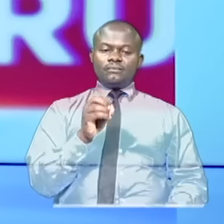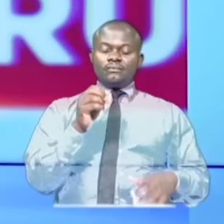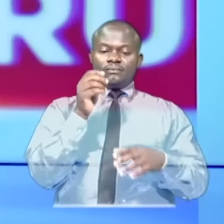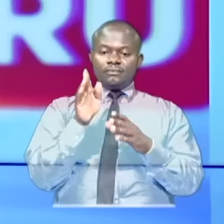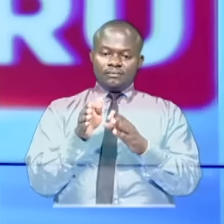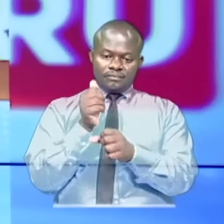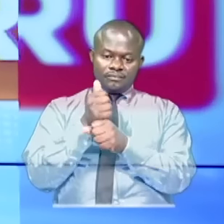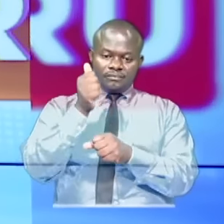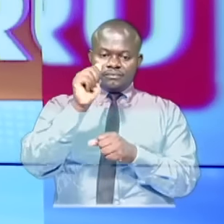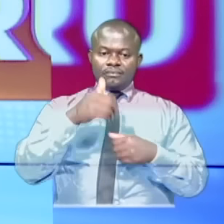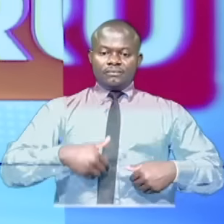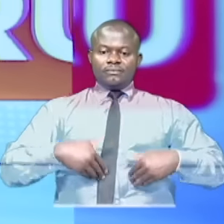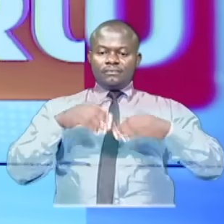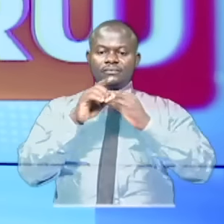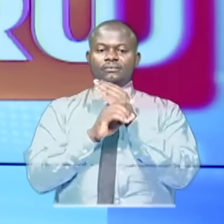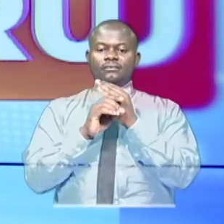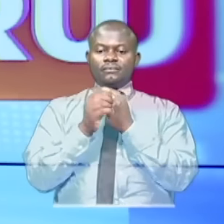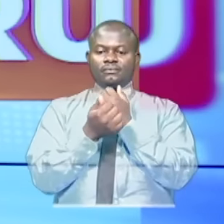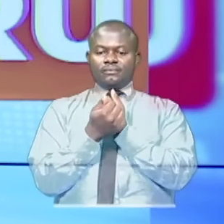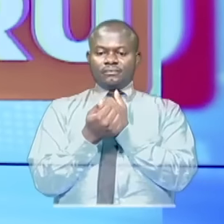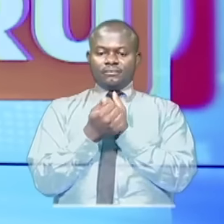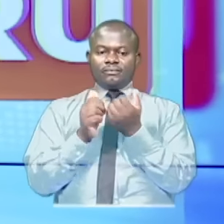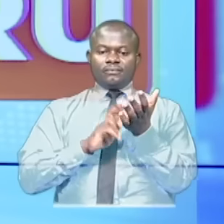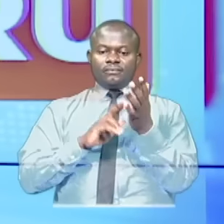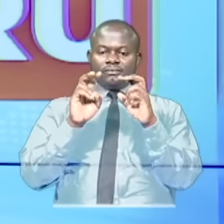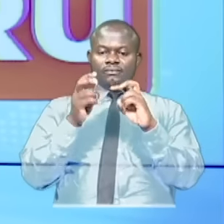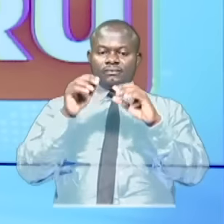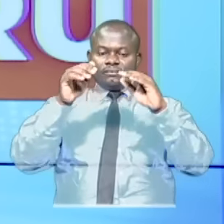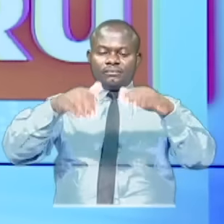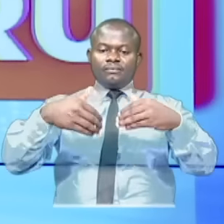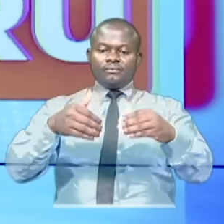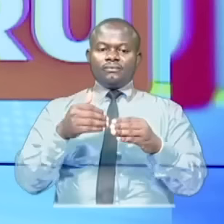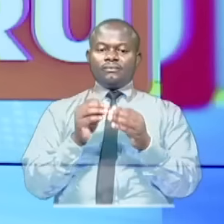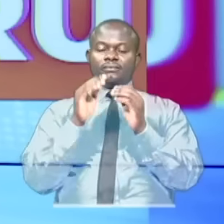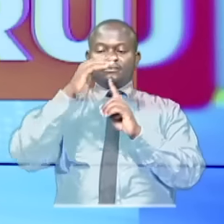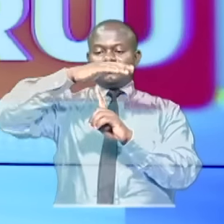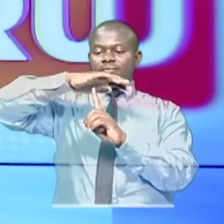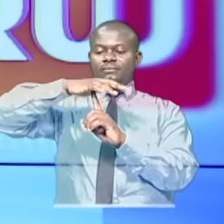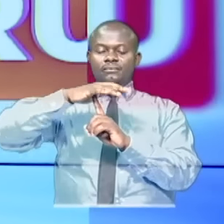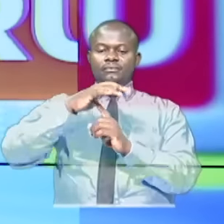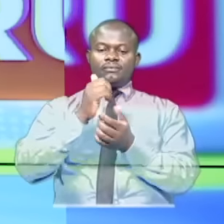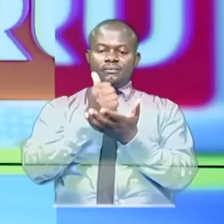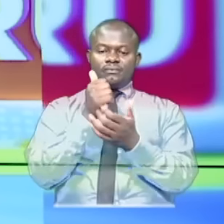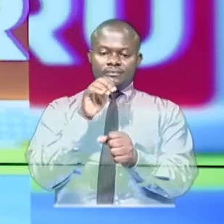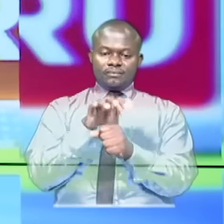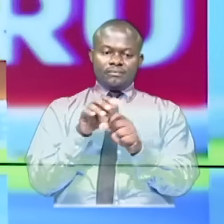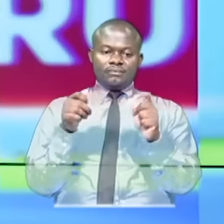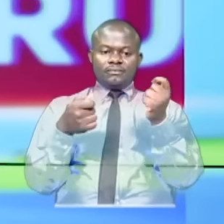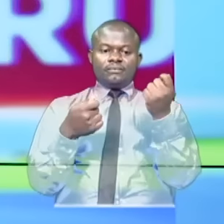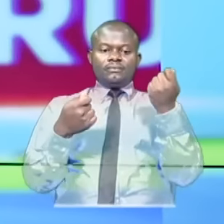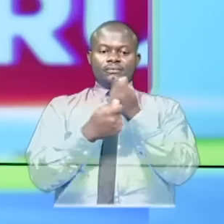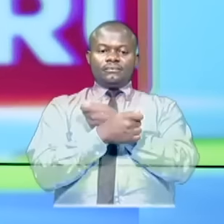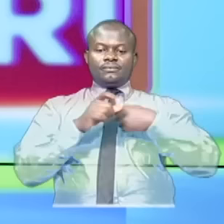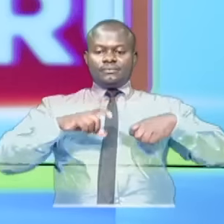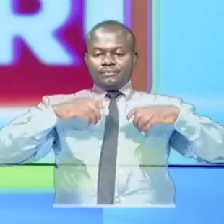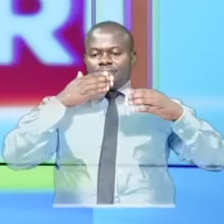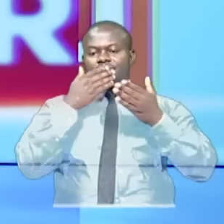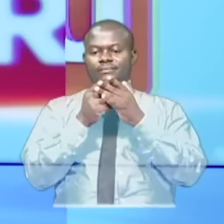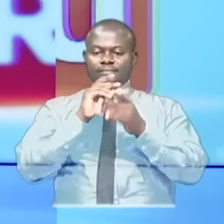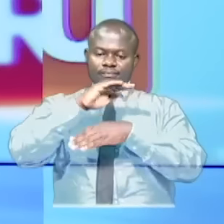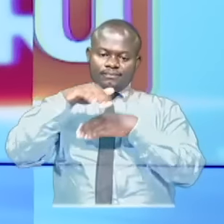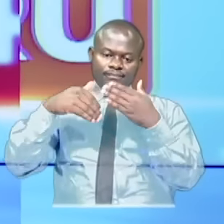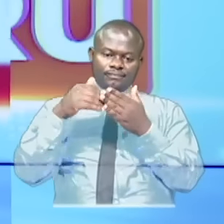w'urubyiruko ni mu karere ka Rubavu ahamya ko ubuhinzi bw'ibihumyo bwagiye bumufasha mu guhindura imibereho myiza abaturage mu